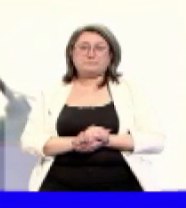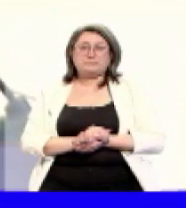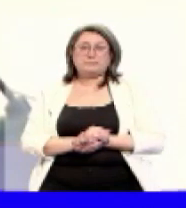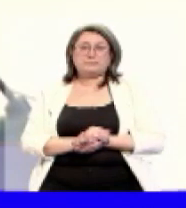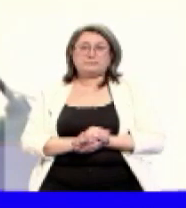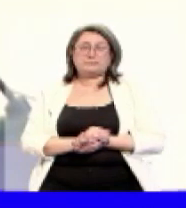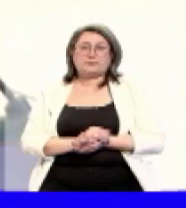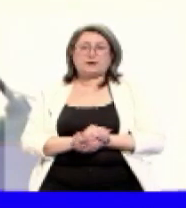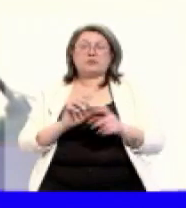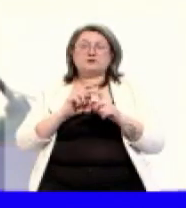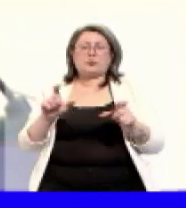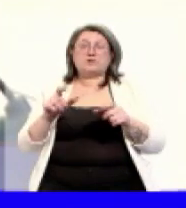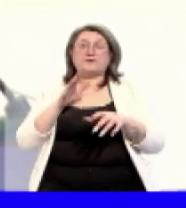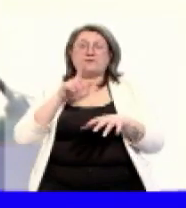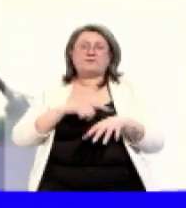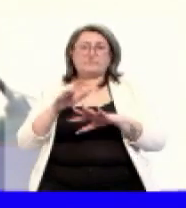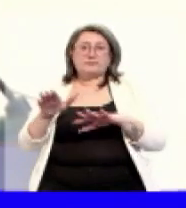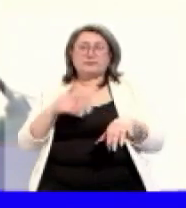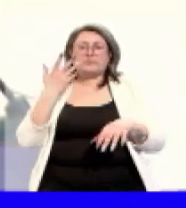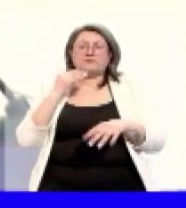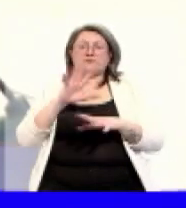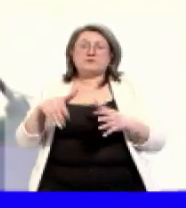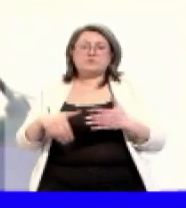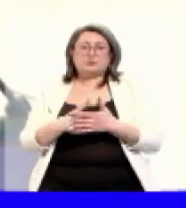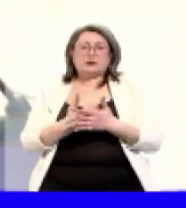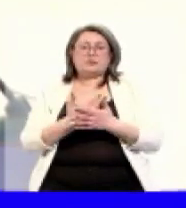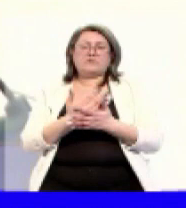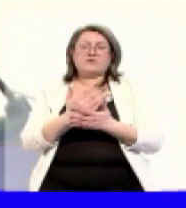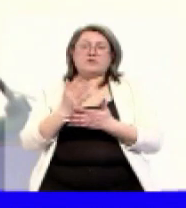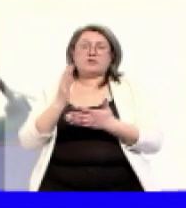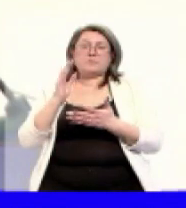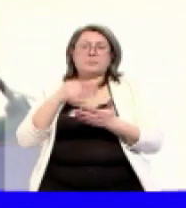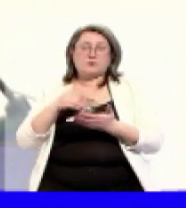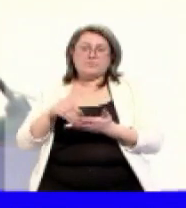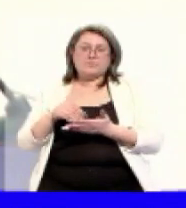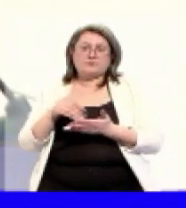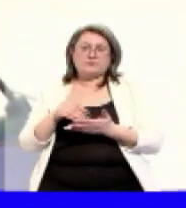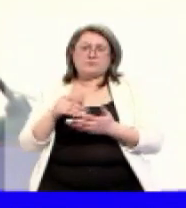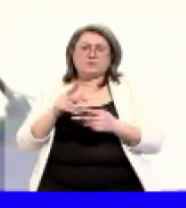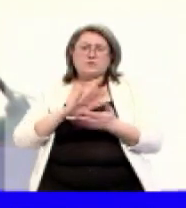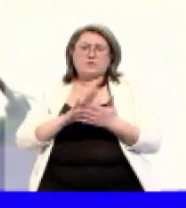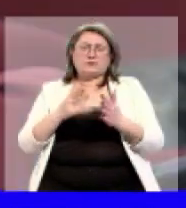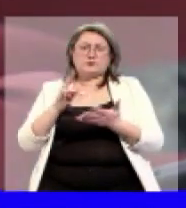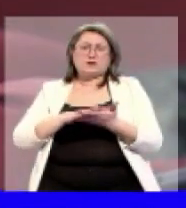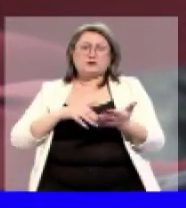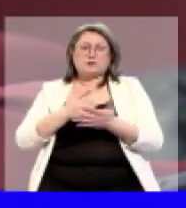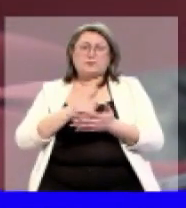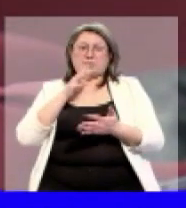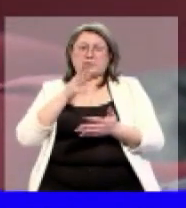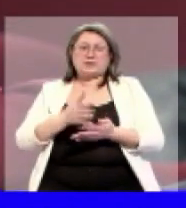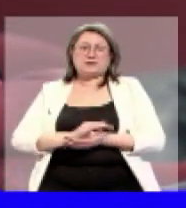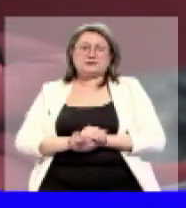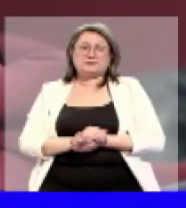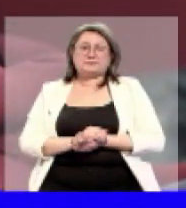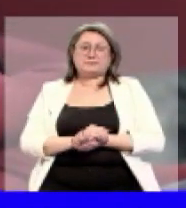да келісім шартты 5-7 жылға дейін ұзарту керек деп есептеймін. Ол тамақтандыру сапасына да әсер етеді. Мира